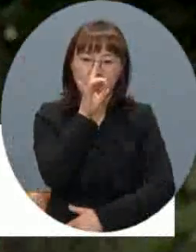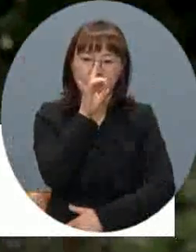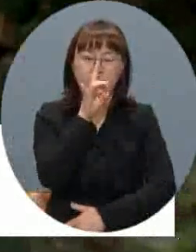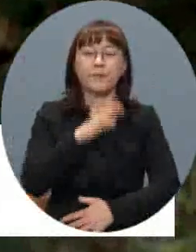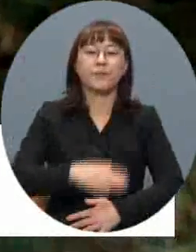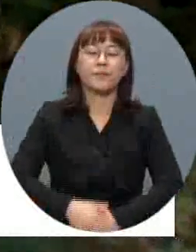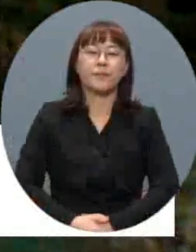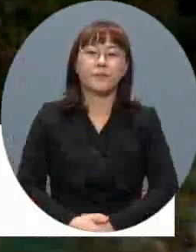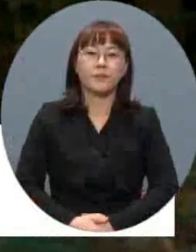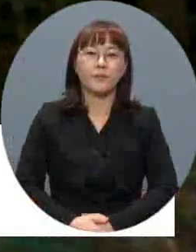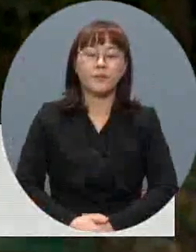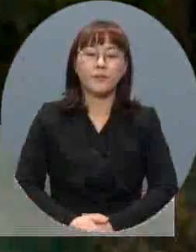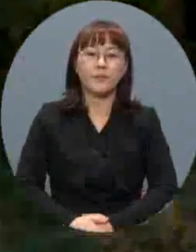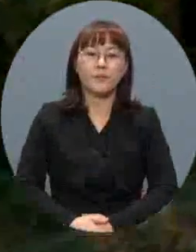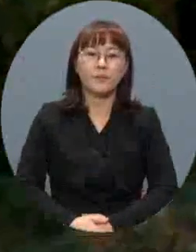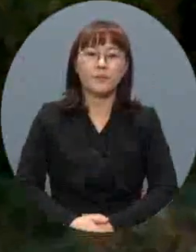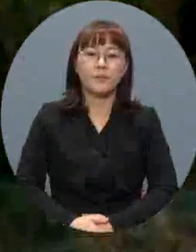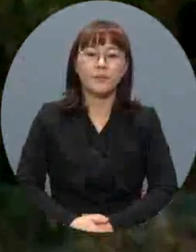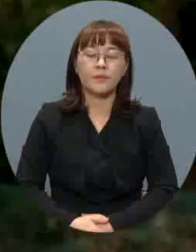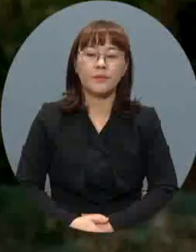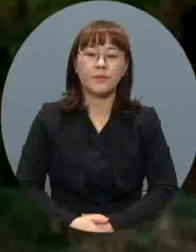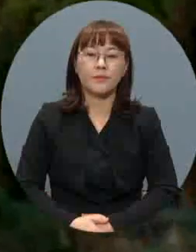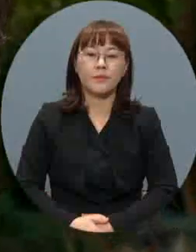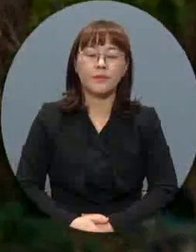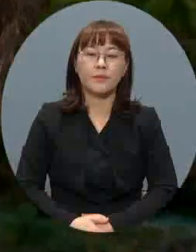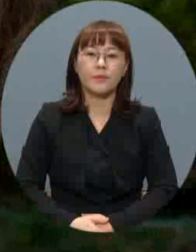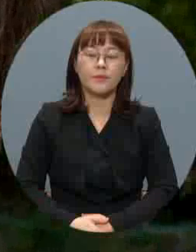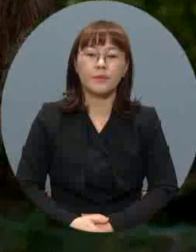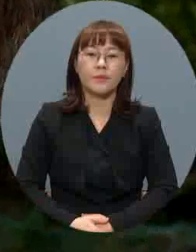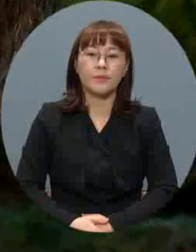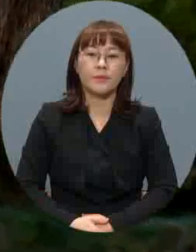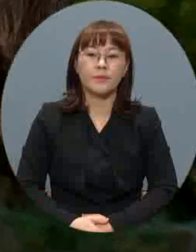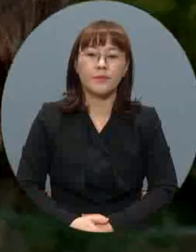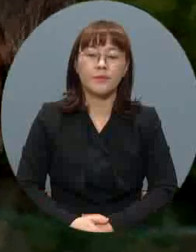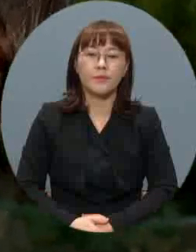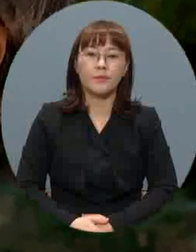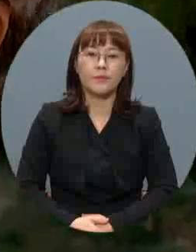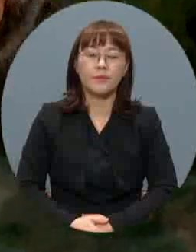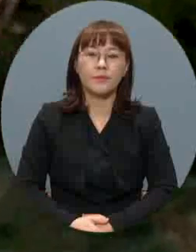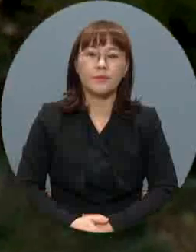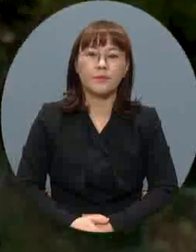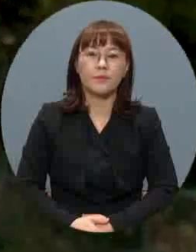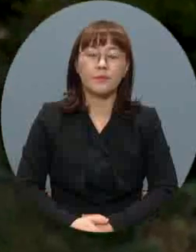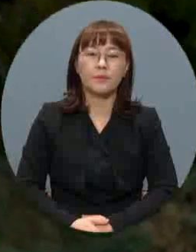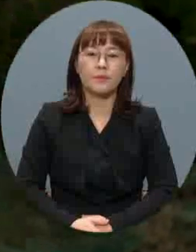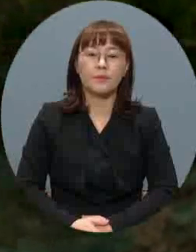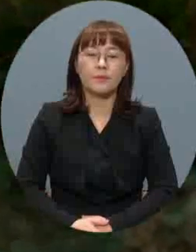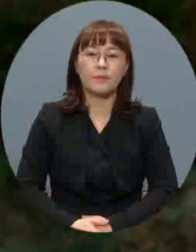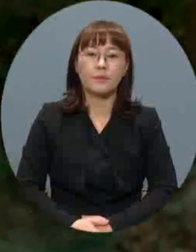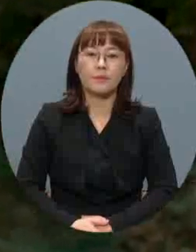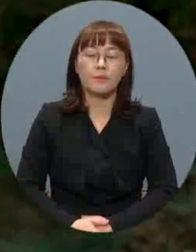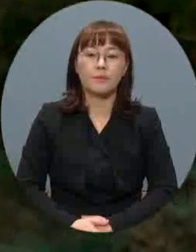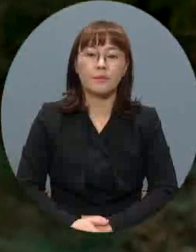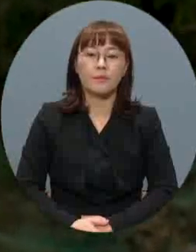절대 있어서는 안 된다. MBC 뉴스 양관입니다. 오세요.